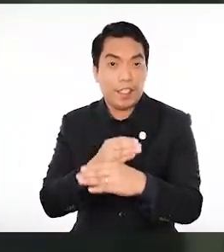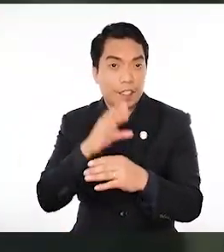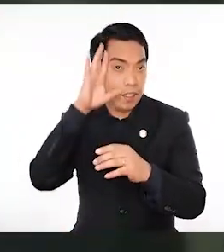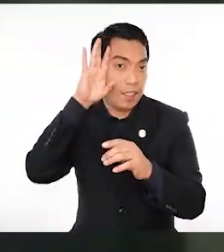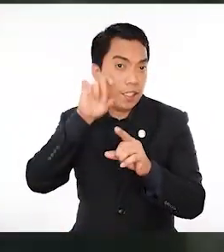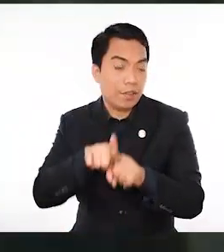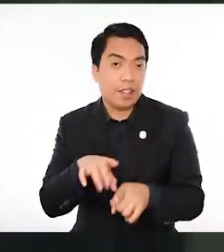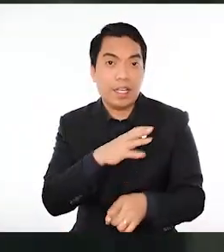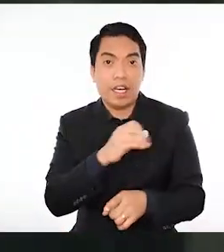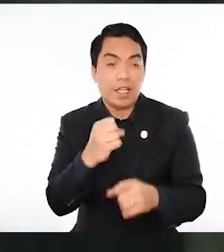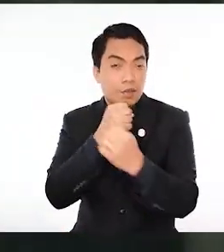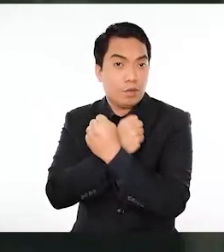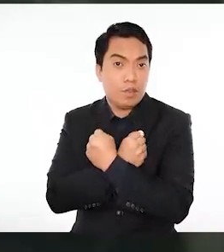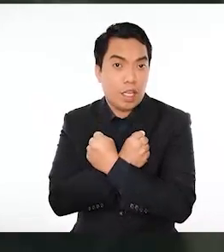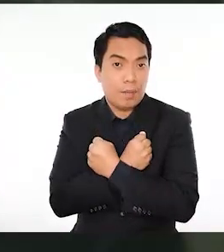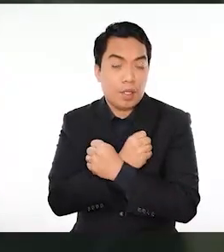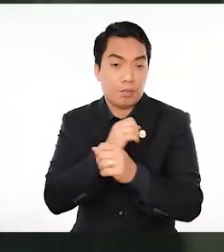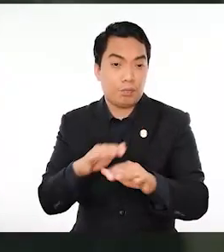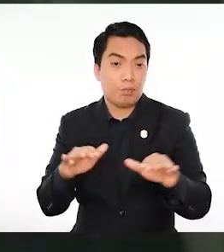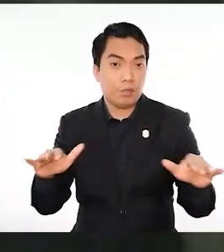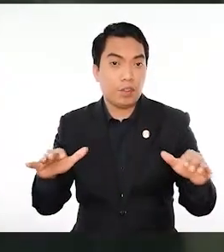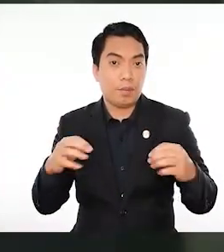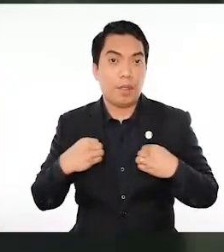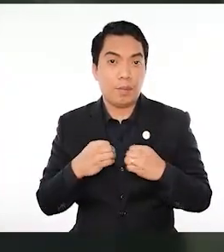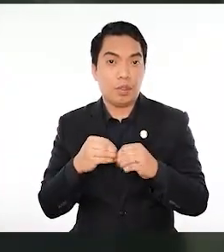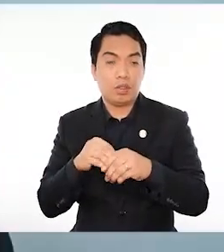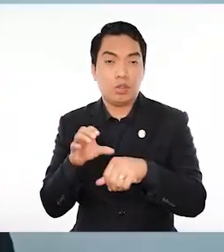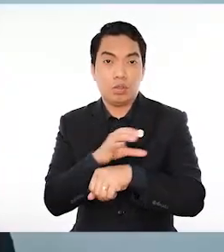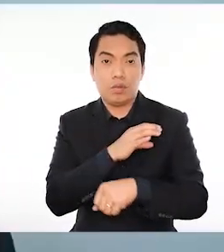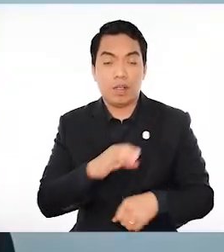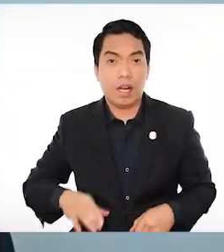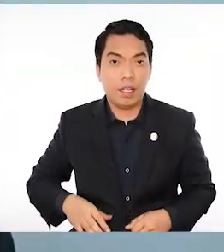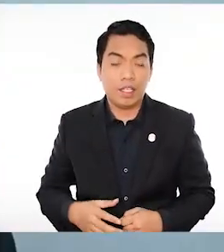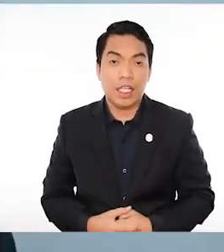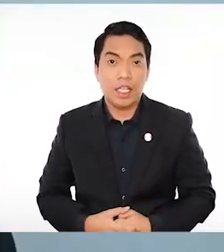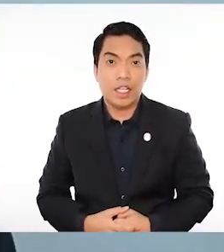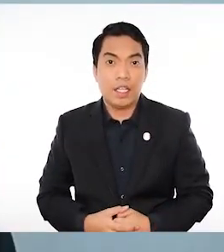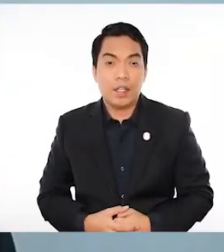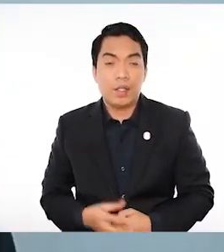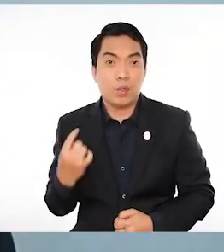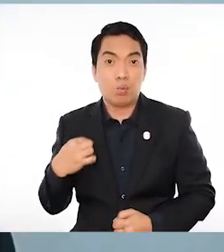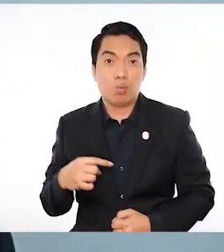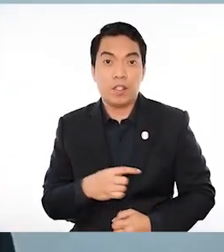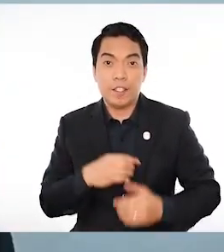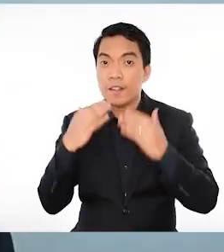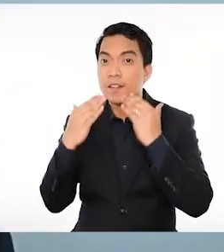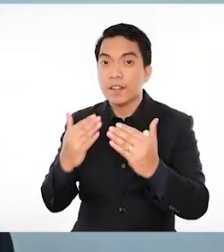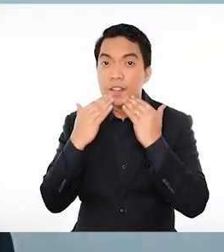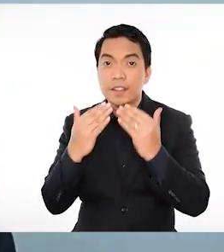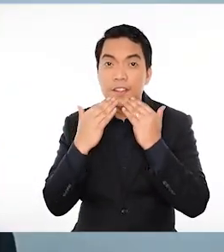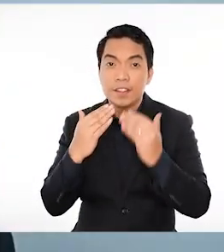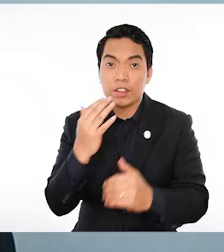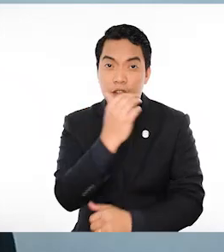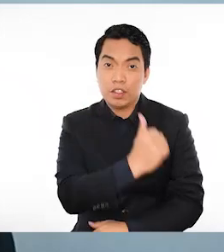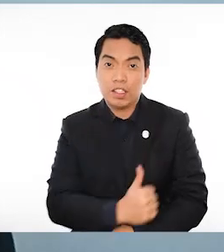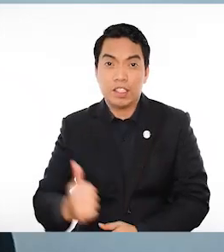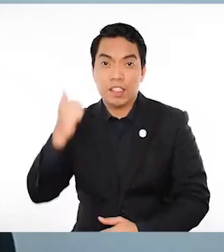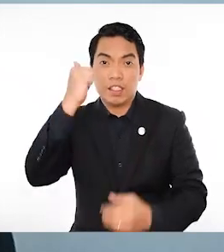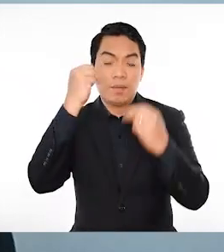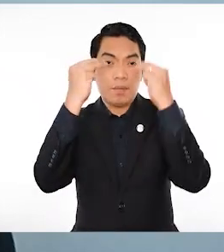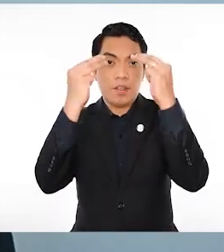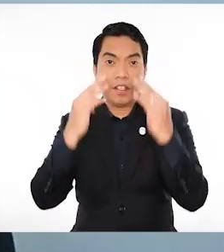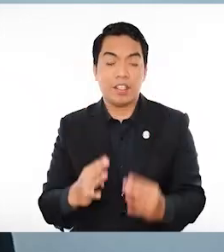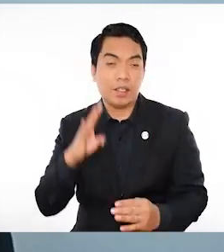kapatid at pagmamahal sa mga kabataang Iglesia ni Cristo. Nagpapasalamat tayo sa ating tagapamahalang pangkalahatan